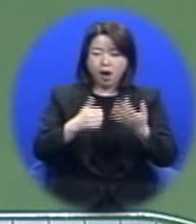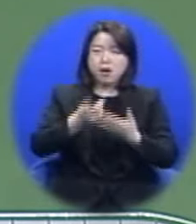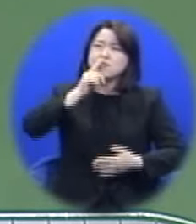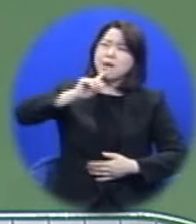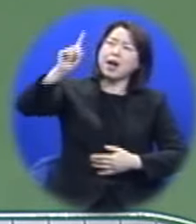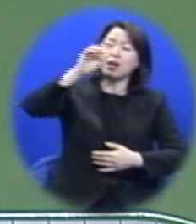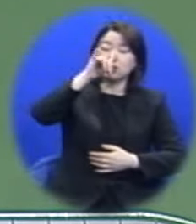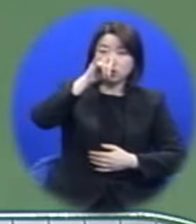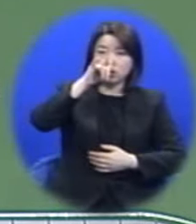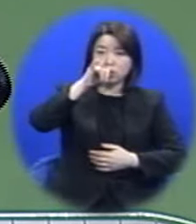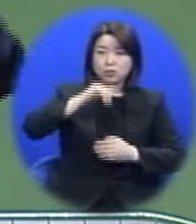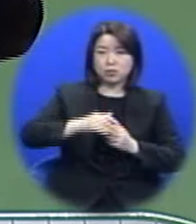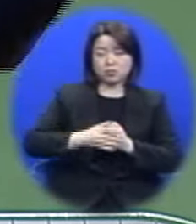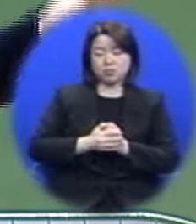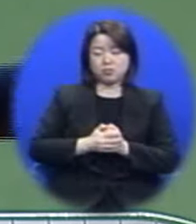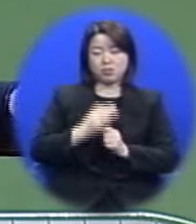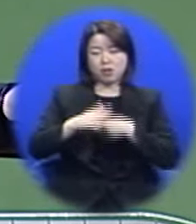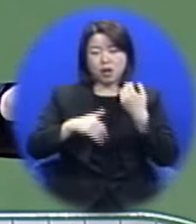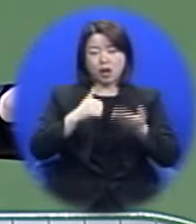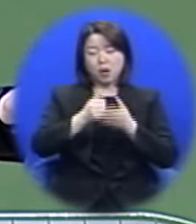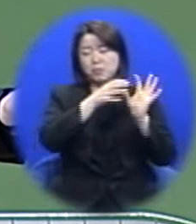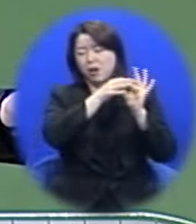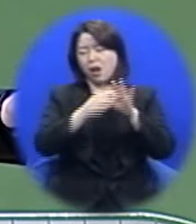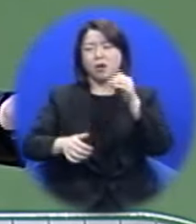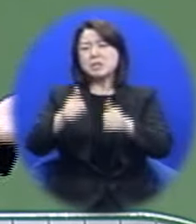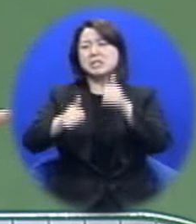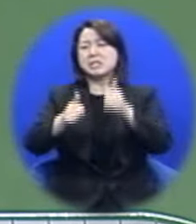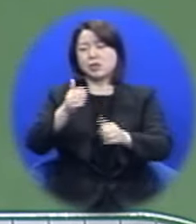하고 하나님을 끊임없이 시험하고